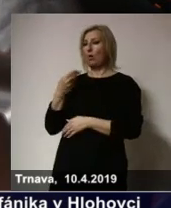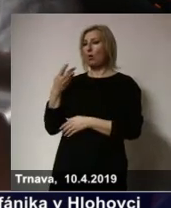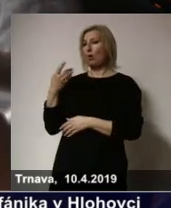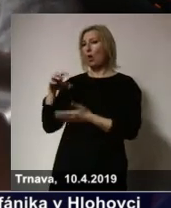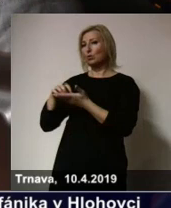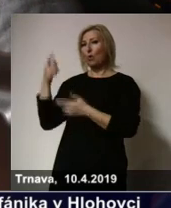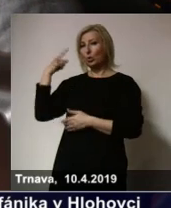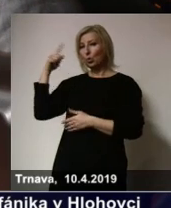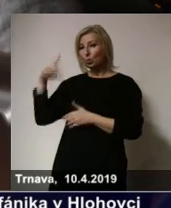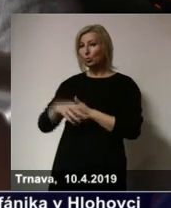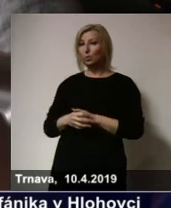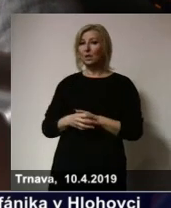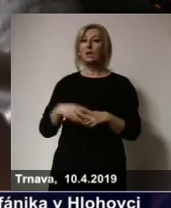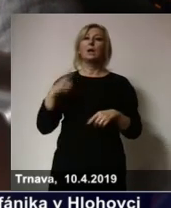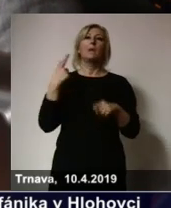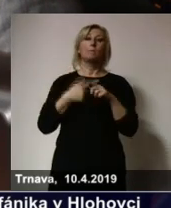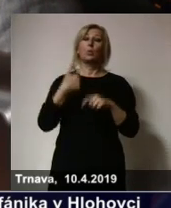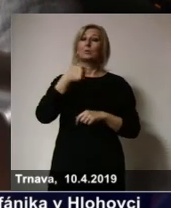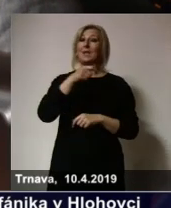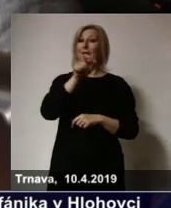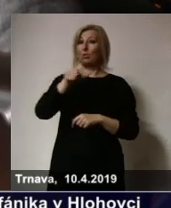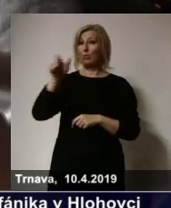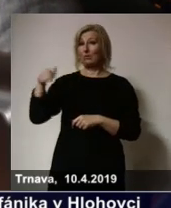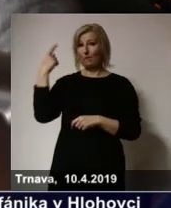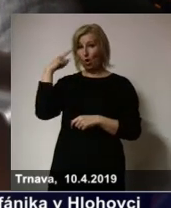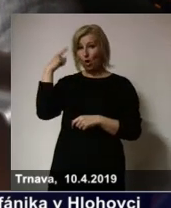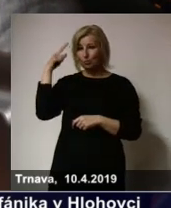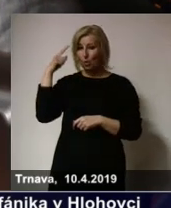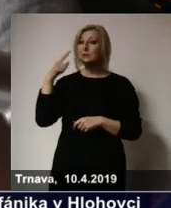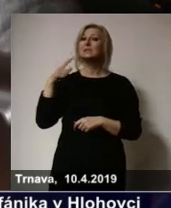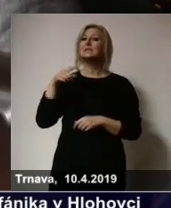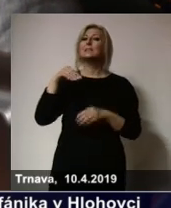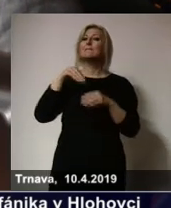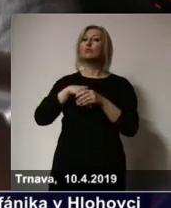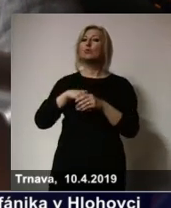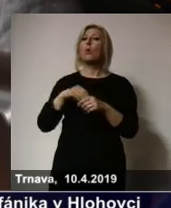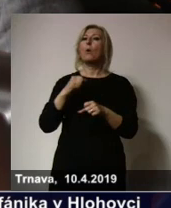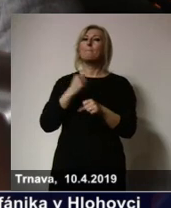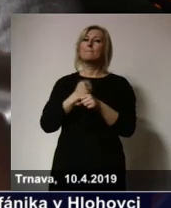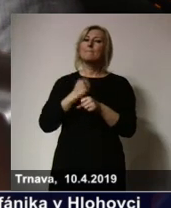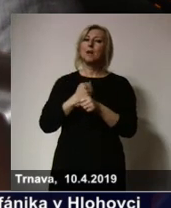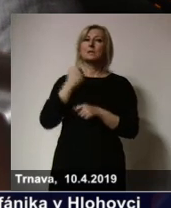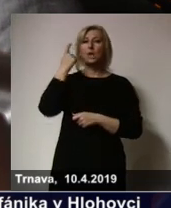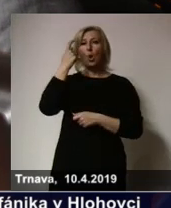že jednotliví odborníci, ktorí sa nám vystriedali pri organizáciách ako galérie,